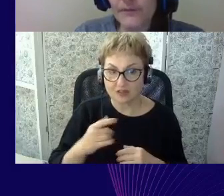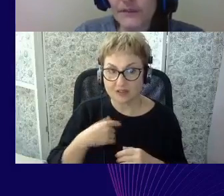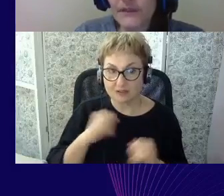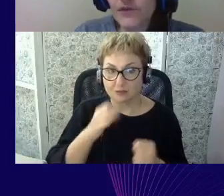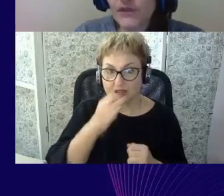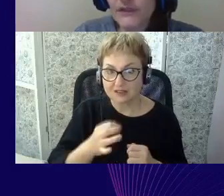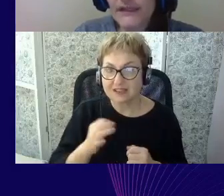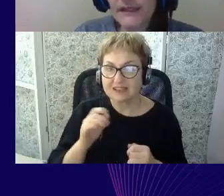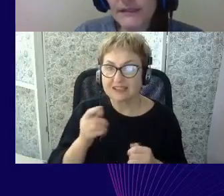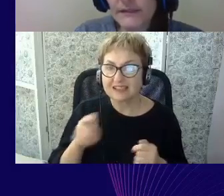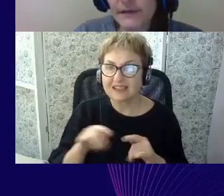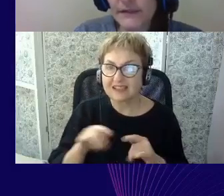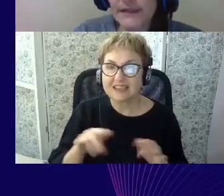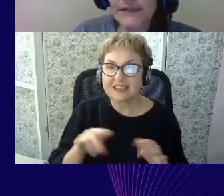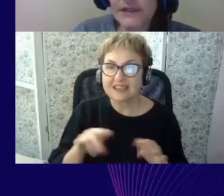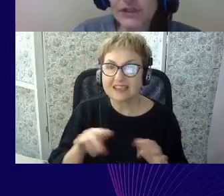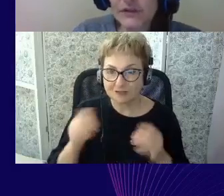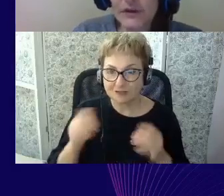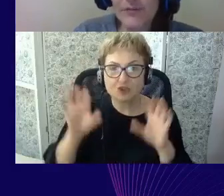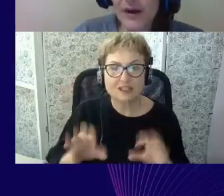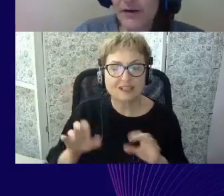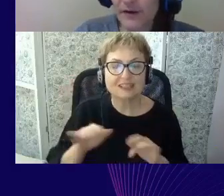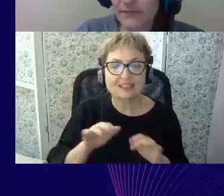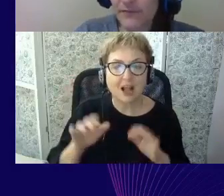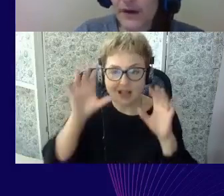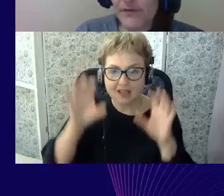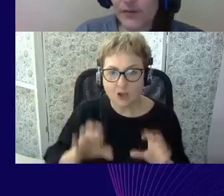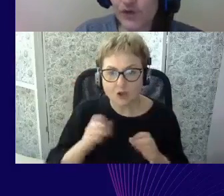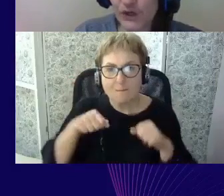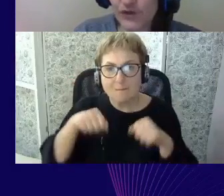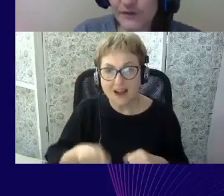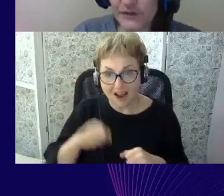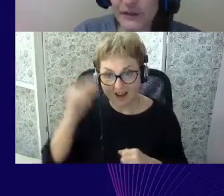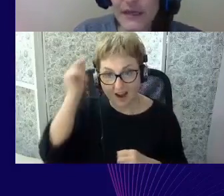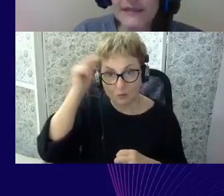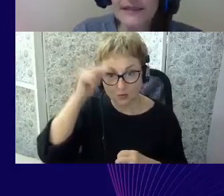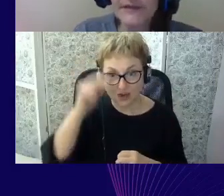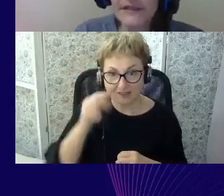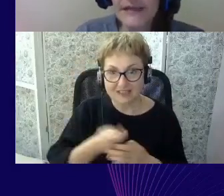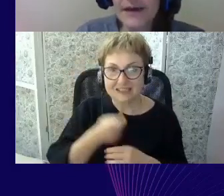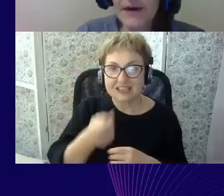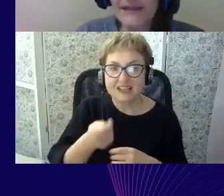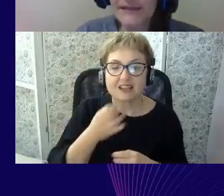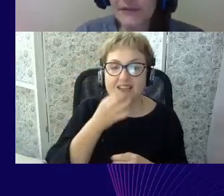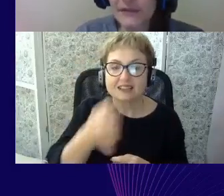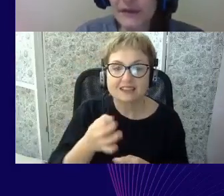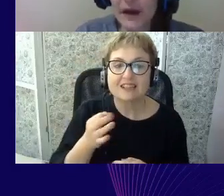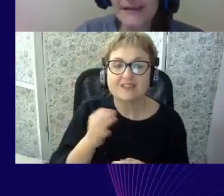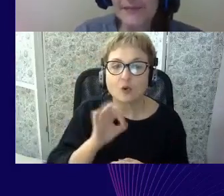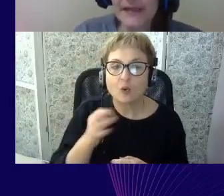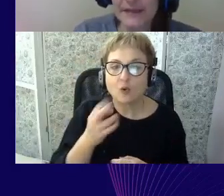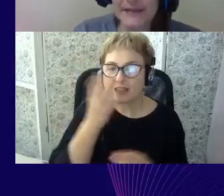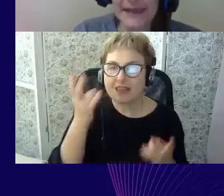так, действующее законодательство содержит право обучающегося заявить о